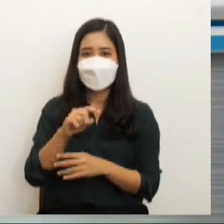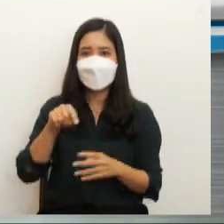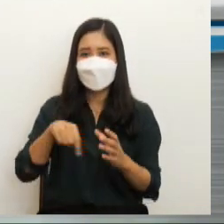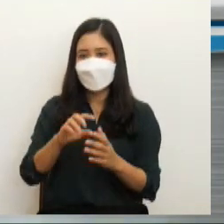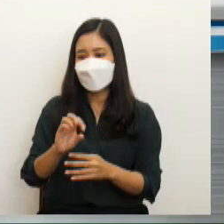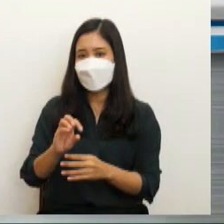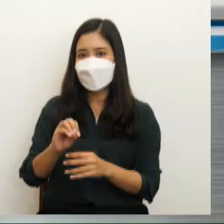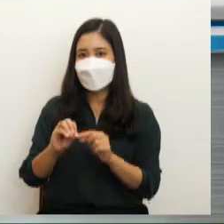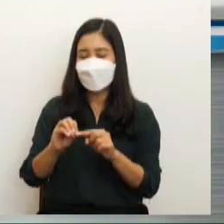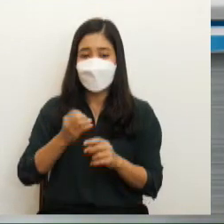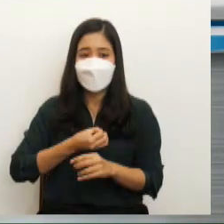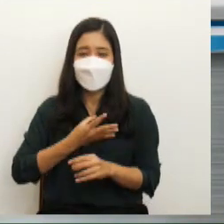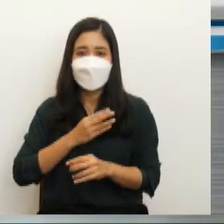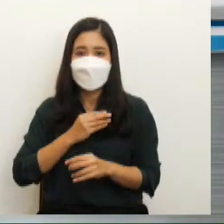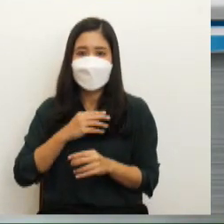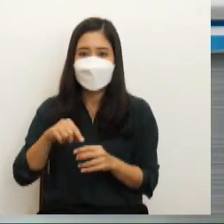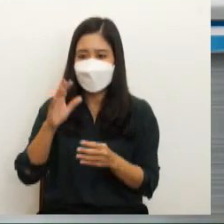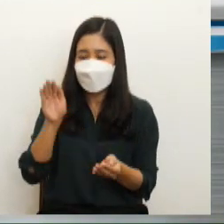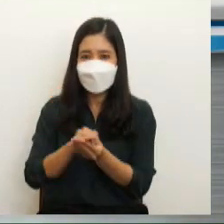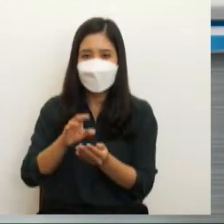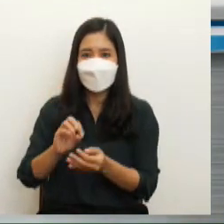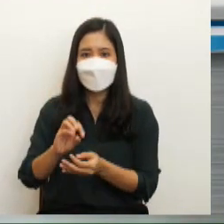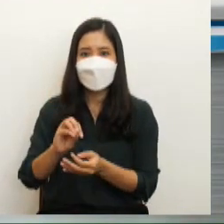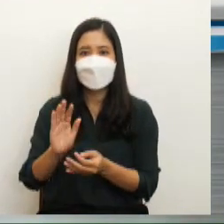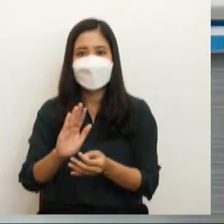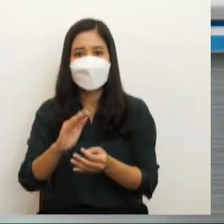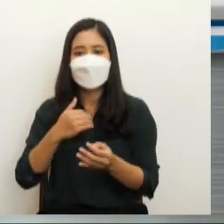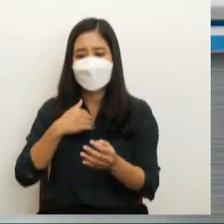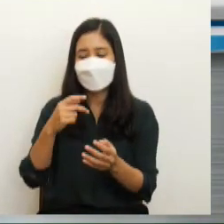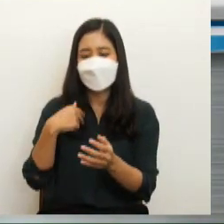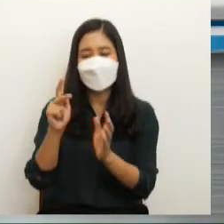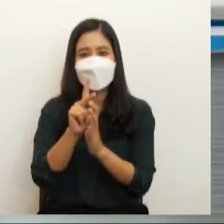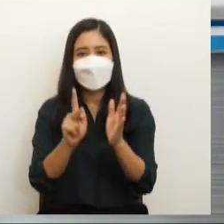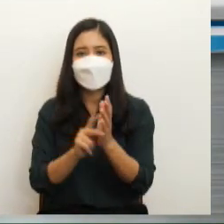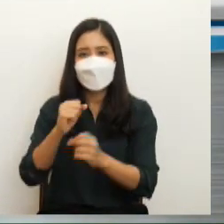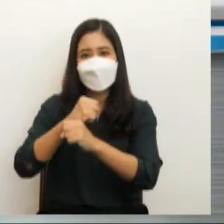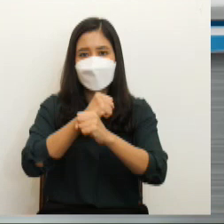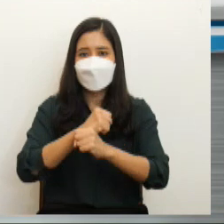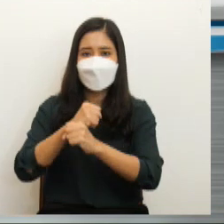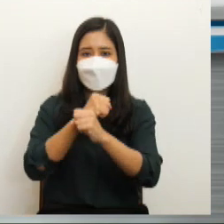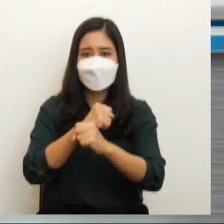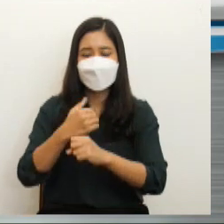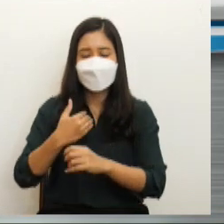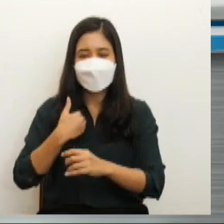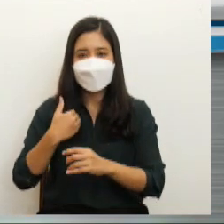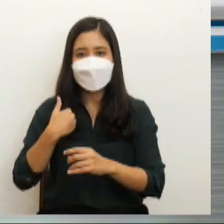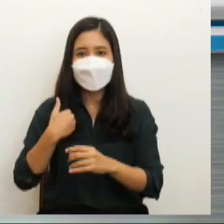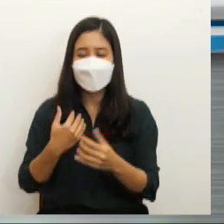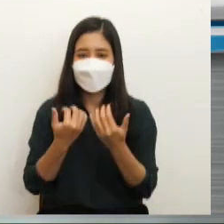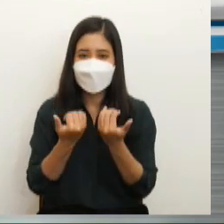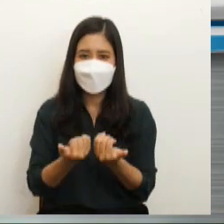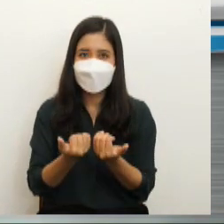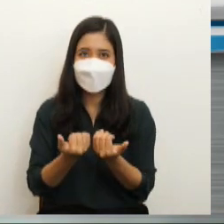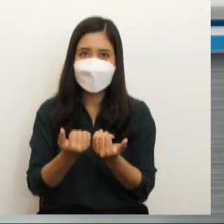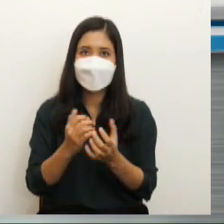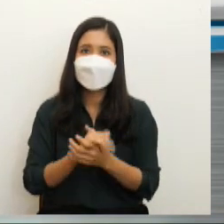ๆครับไม่ใช่ในวันเดียวนะครับแล้วเราก็มีมาตรการป้องกันทุกแห่งอย่างที่ท่านเห็นมีทั้งเจลมีทั้งการตรวจวัดอุณหภูมิน